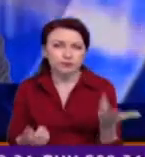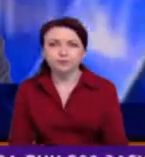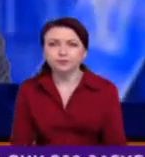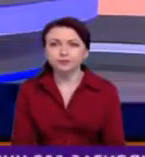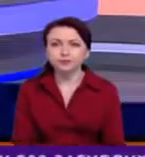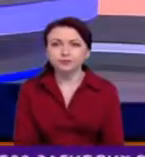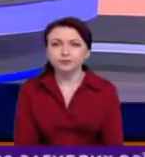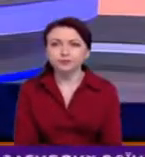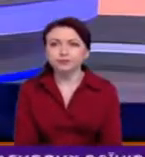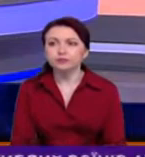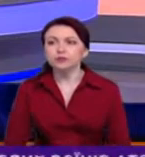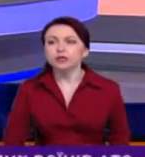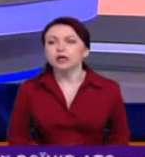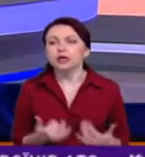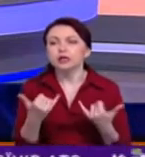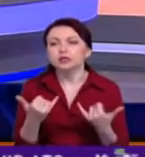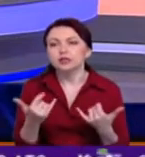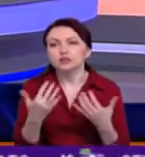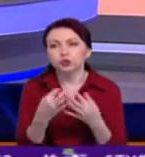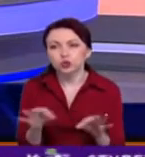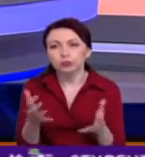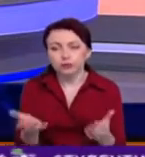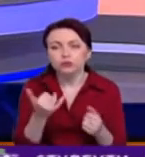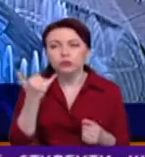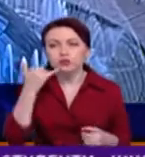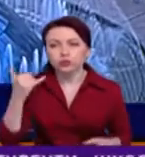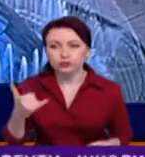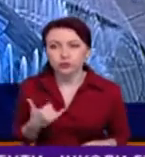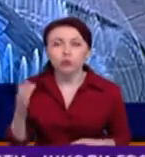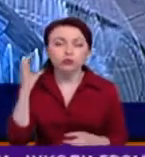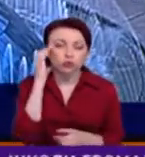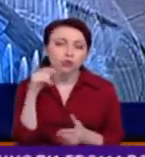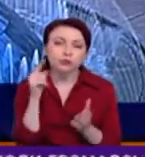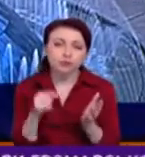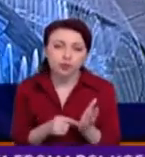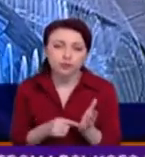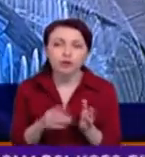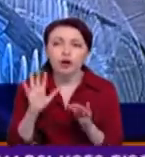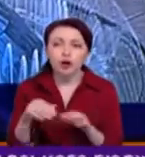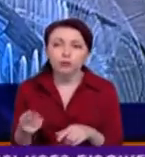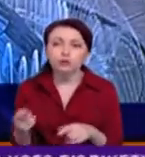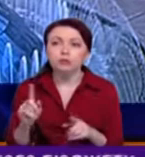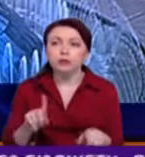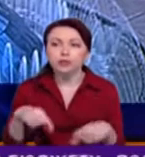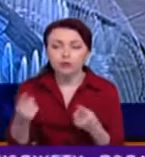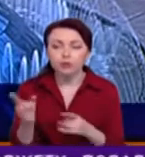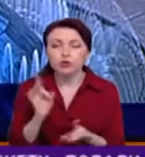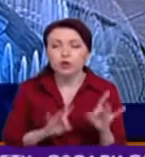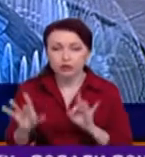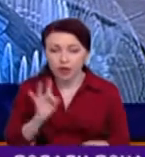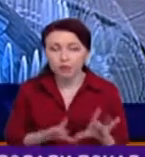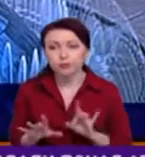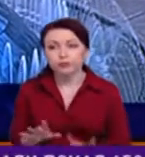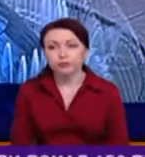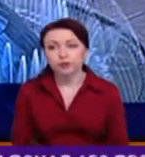проблеми. Пане Ігоре, я зараз, з вашого дозволу, прийму телефонний дзвінок, ми послухаємо запитання, потім перейдемо на рекламу. А якщо вам не складно, ви могли